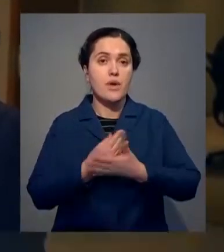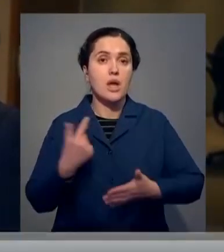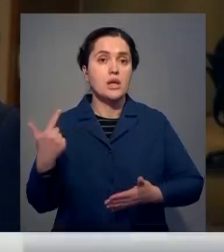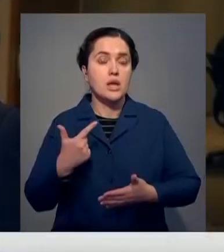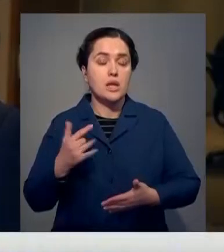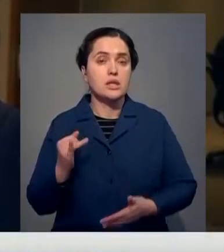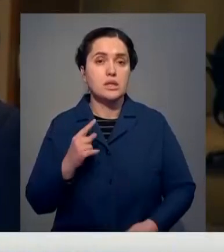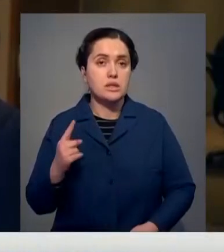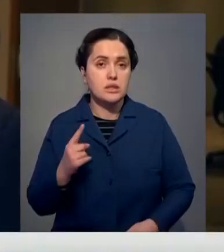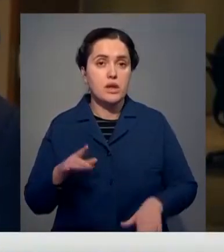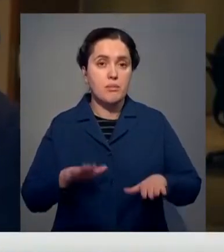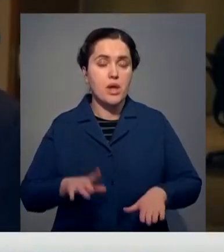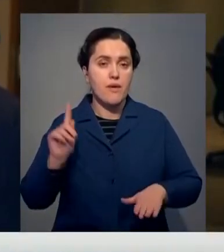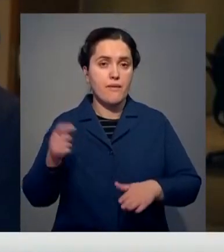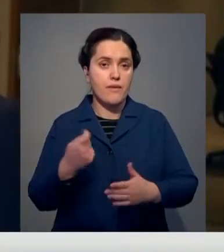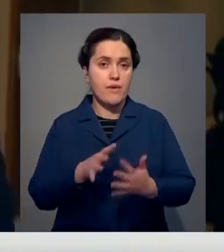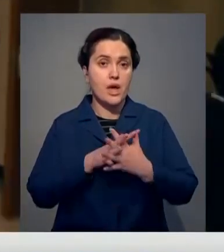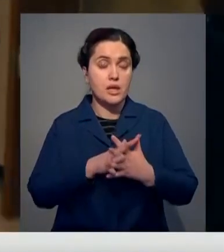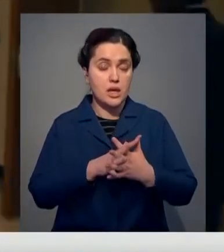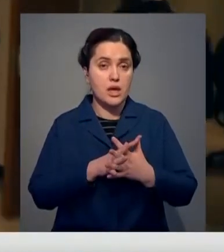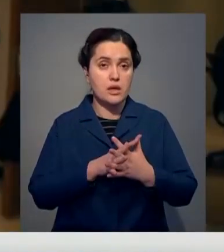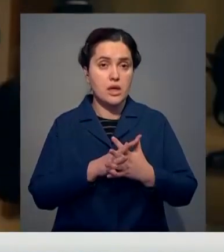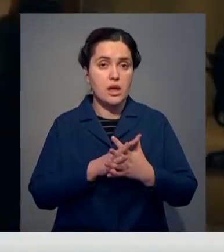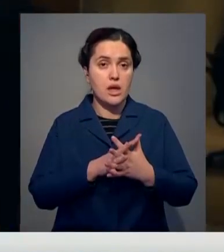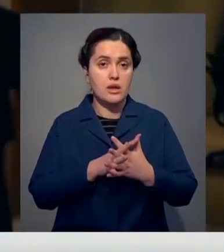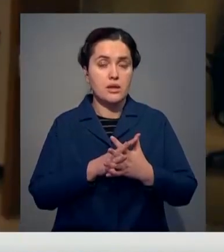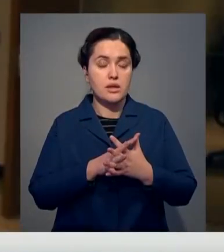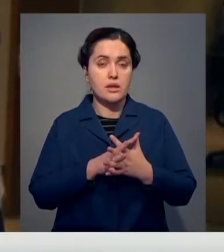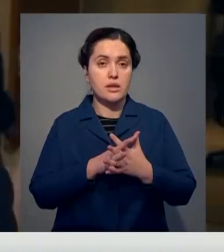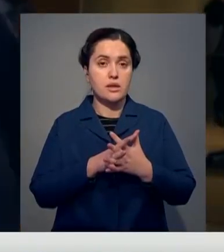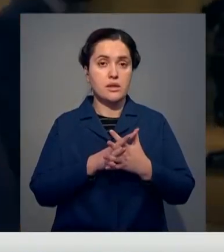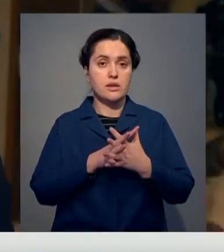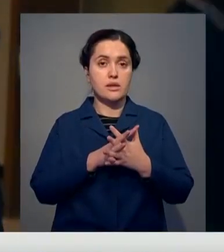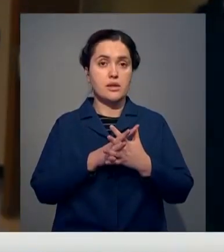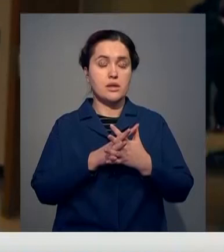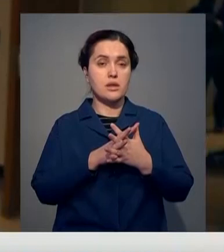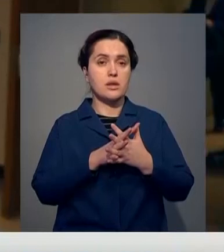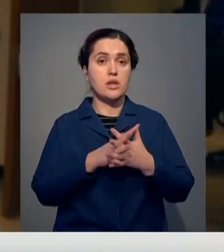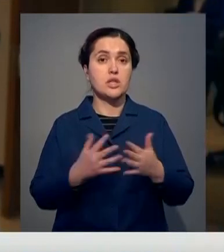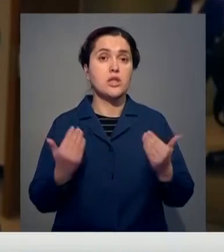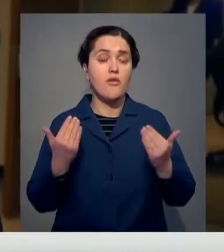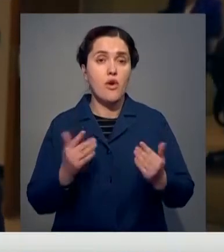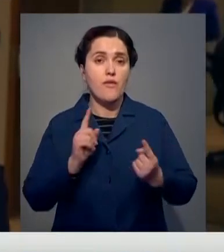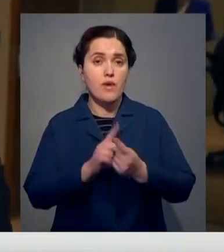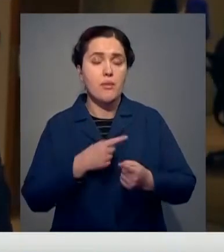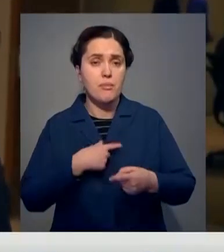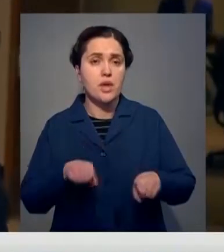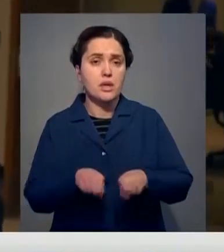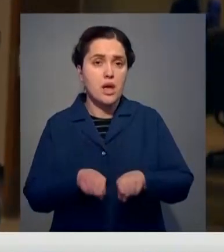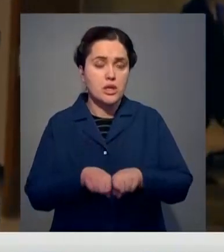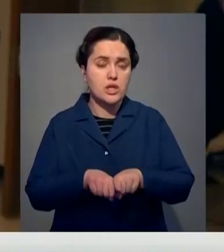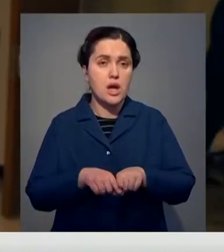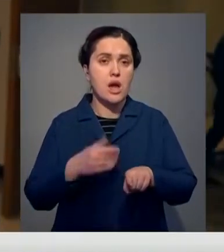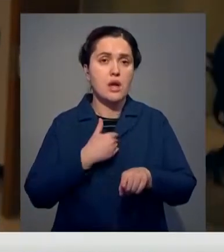из зоны конфликта. И это неоспоримо. На сегодняшней встрече мы также хотели бы